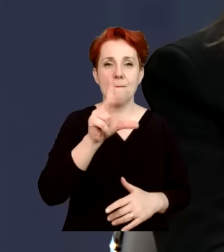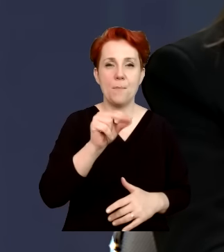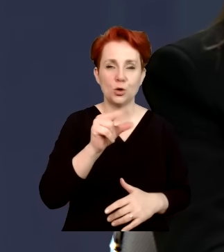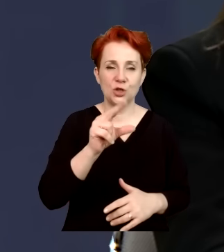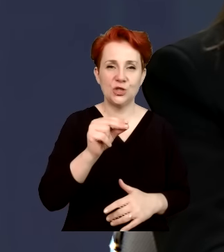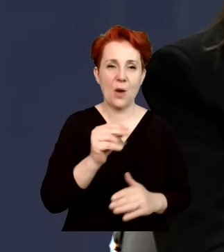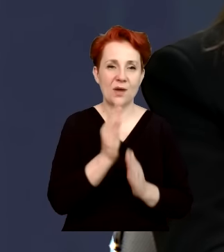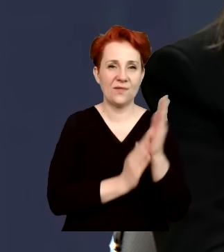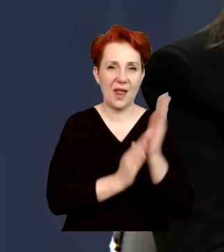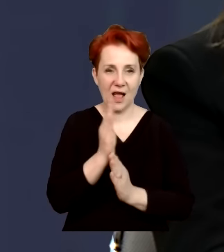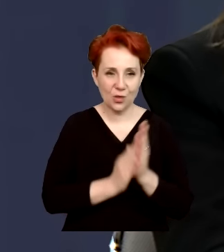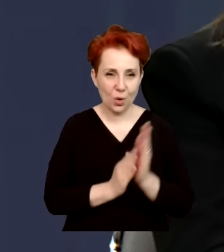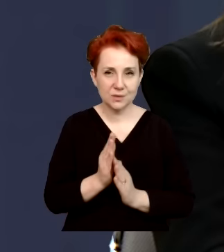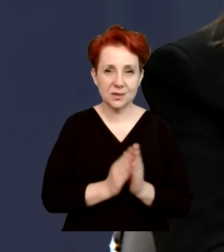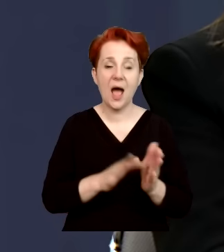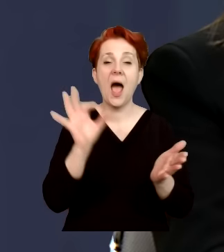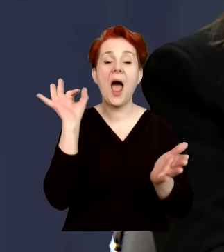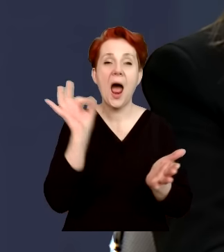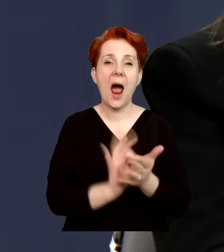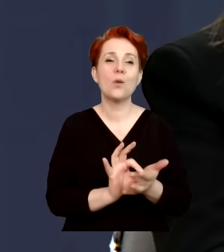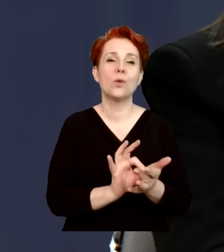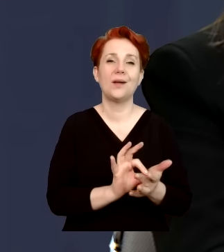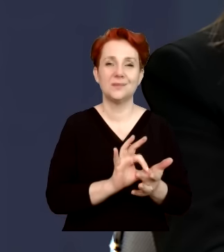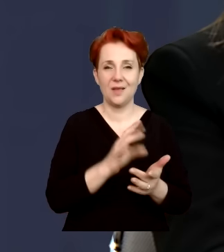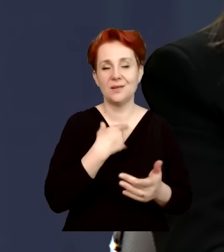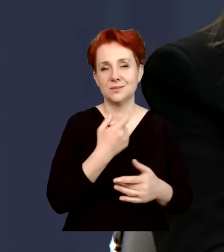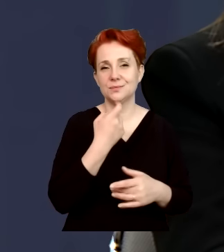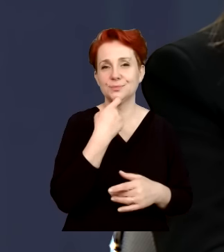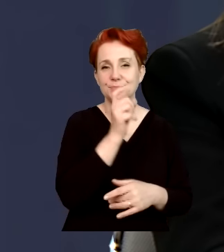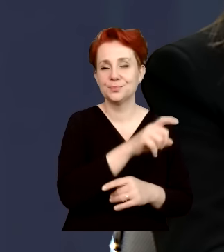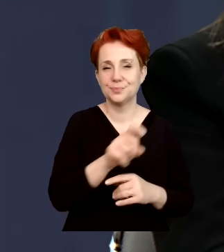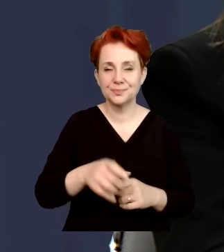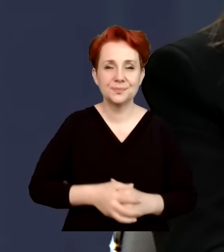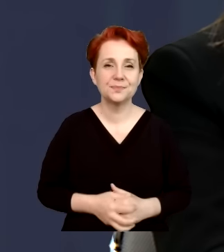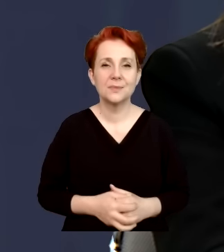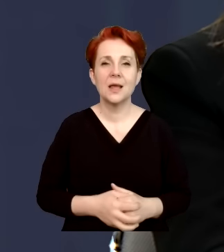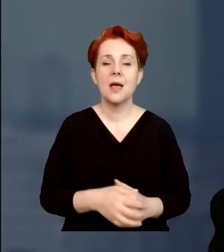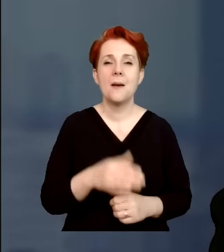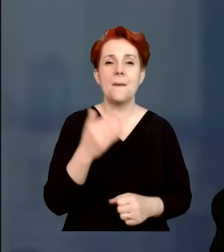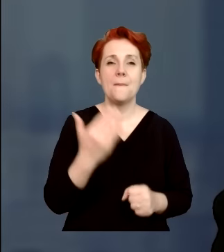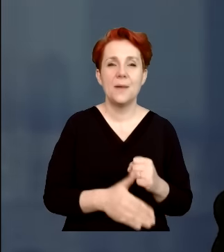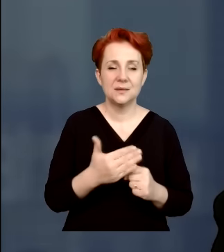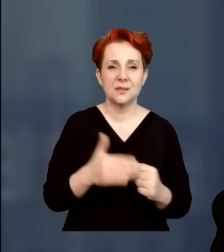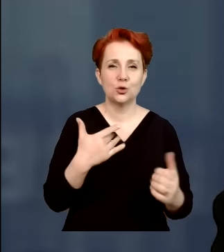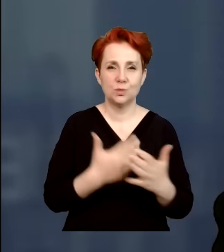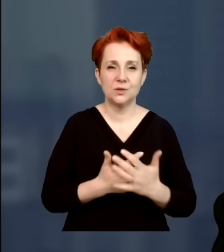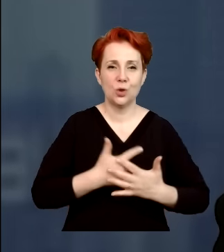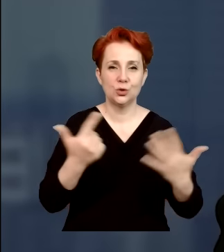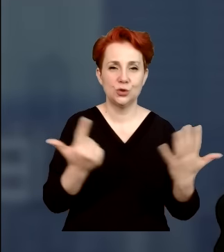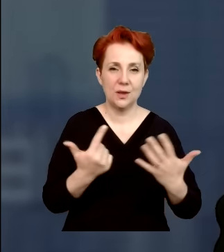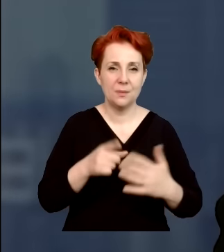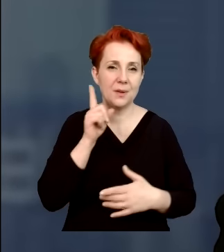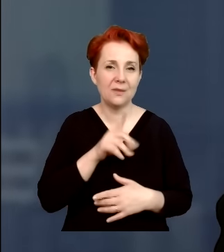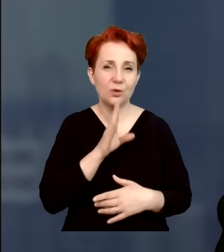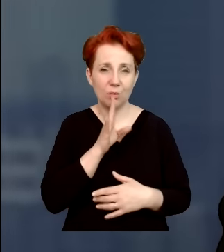robić zakupy. Lany poniedziałek będzie, prawdziwy lany poniedziałek. Benzyna już prawie po 7 zł. Prawdopodobnie